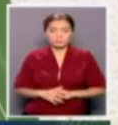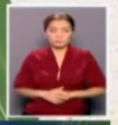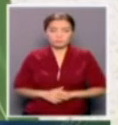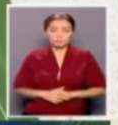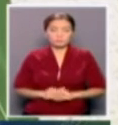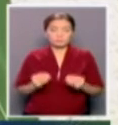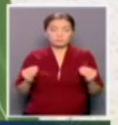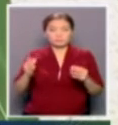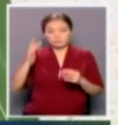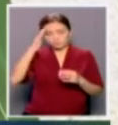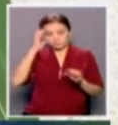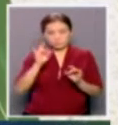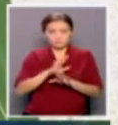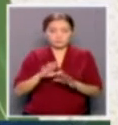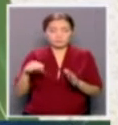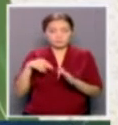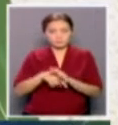биік көркемдікке жетелейтін,